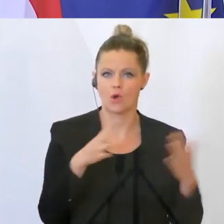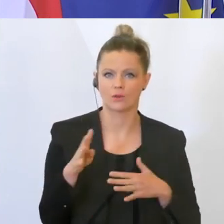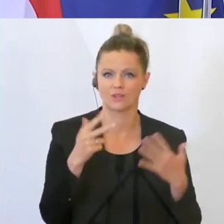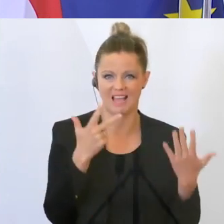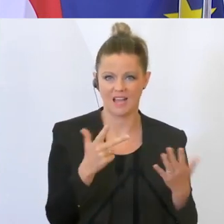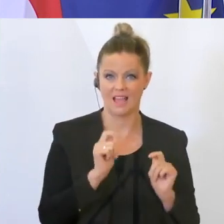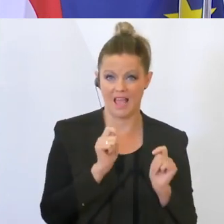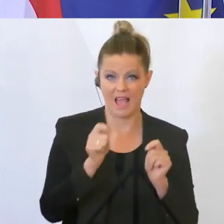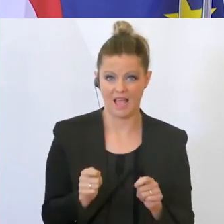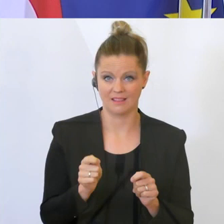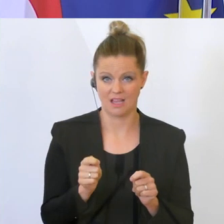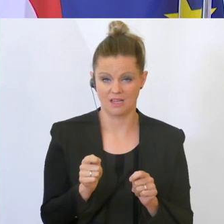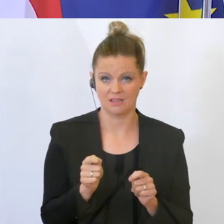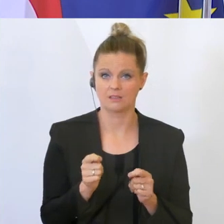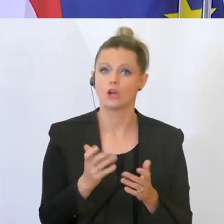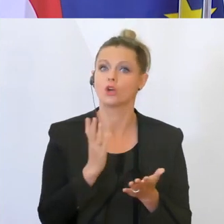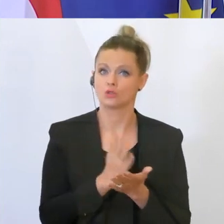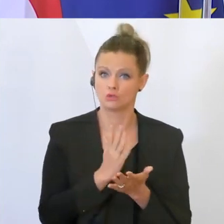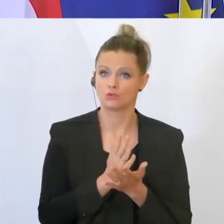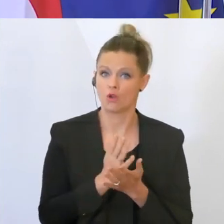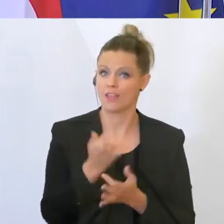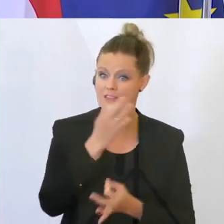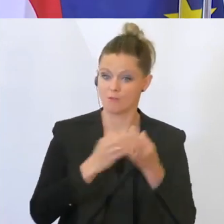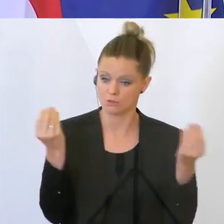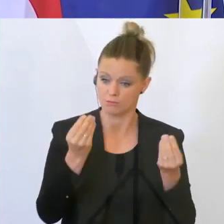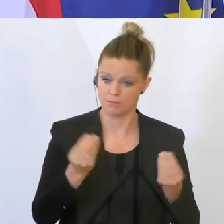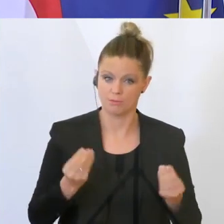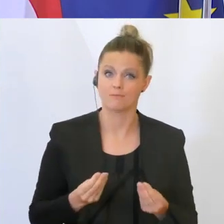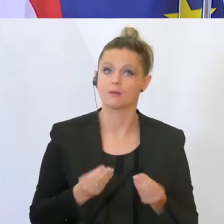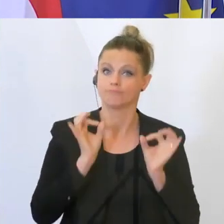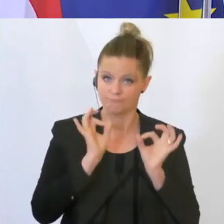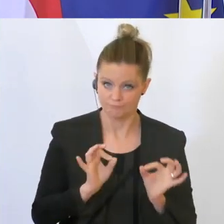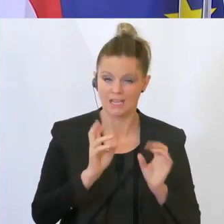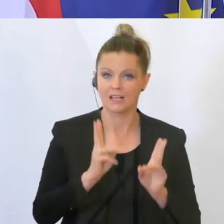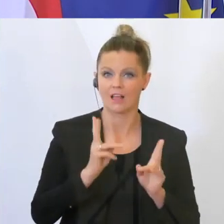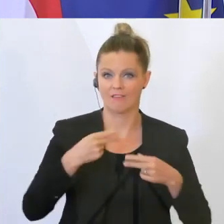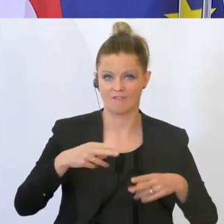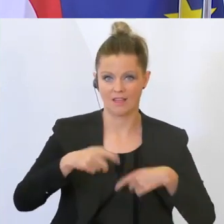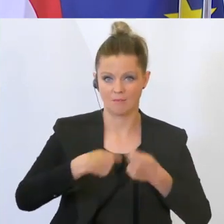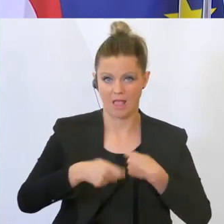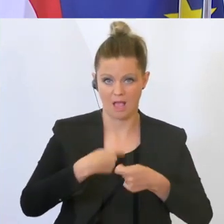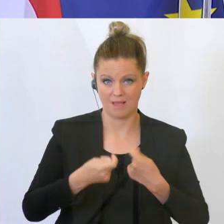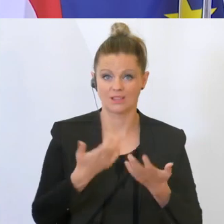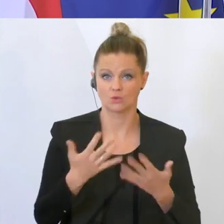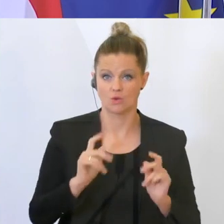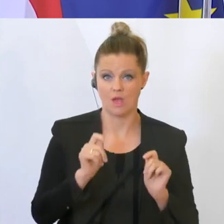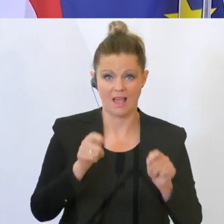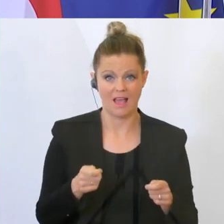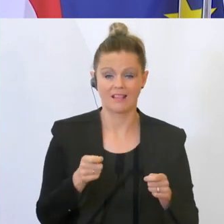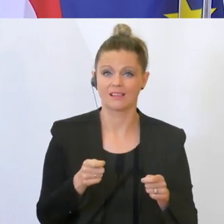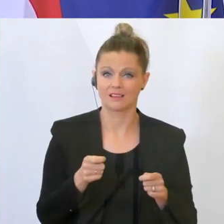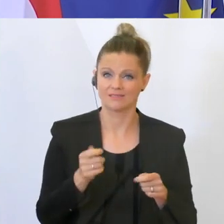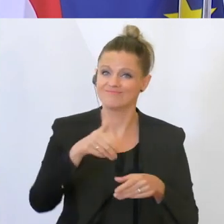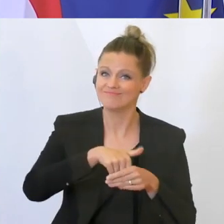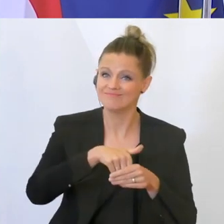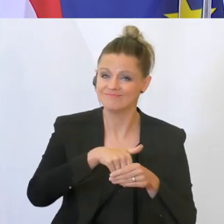110.908 Anträge sind mit ausreichend Informationen sozusagen können bearbeitet werden und diese Anträge sichern